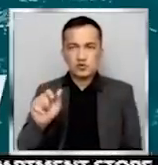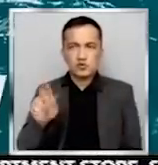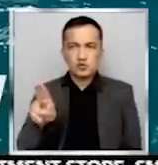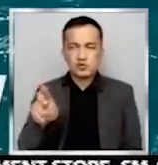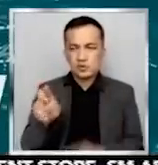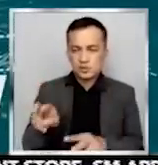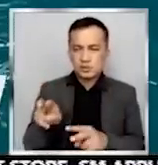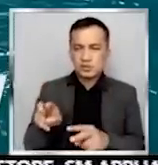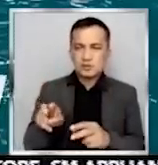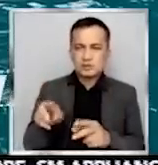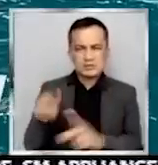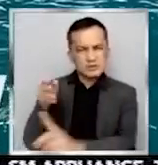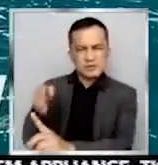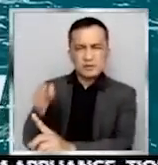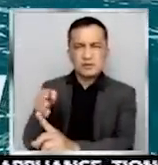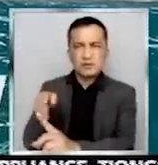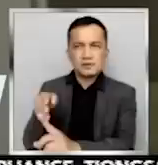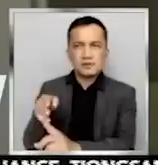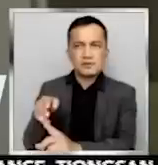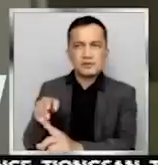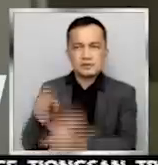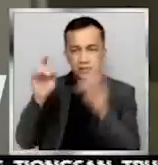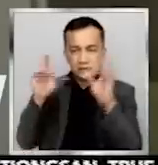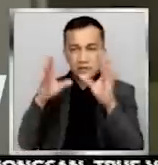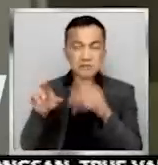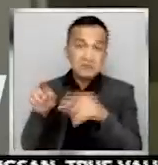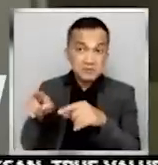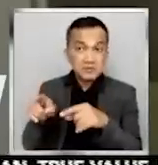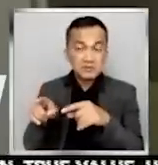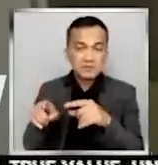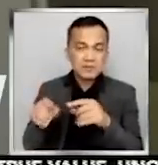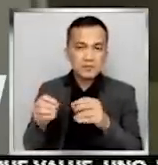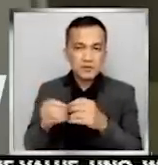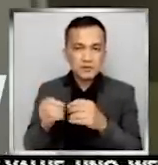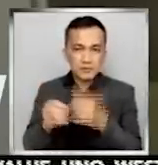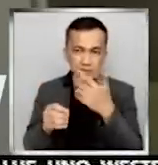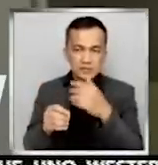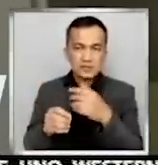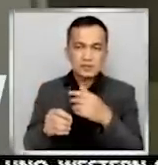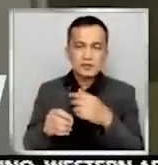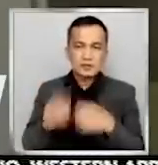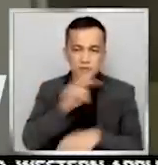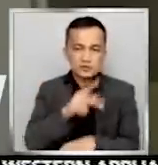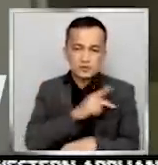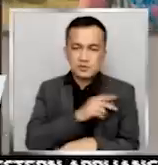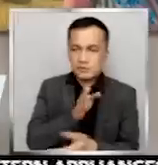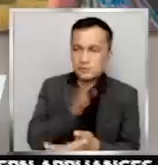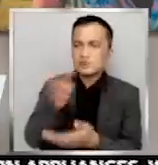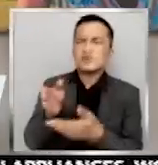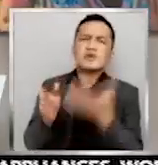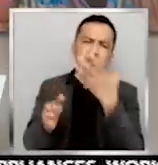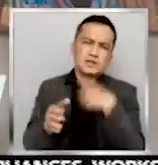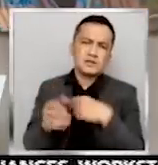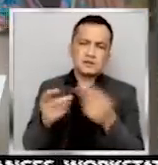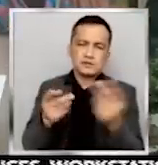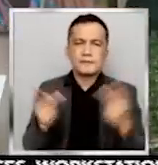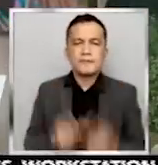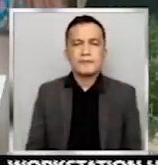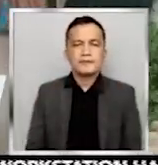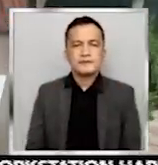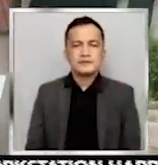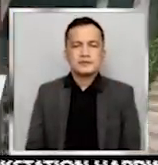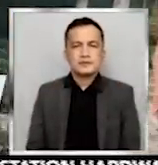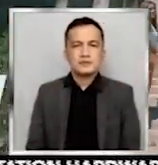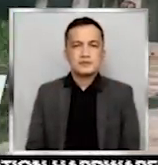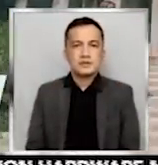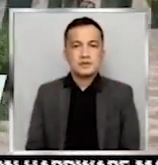nasi-stereotype po kasi na delikado dyan. Mas maganda na actual natin makikita yung ganda talaga ng lugar. Nasa kalahating milyon din daw